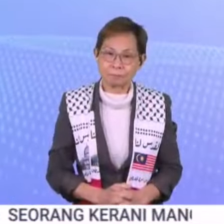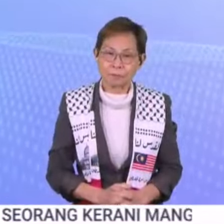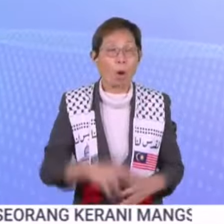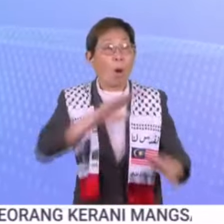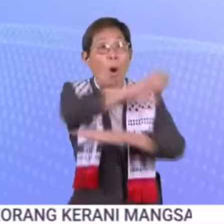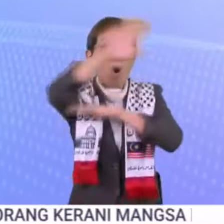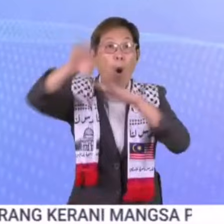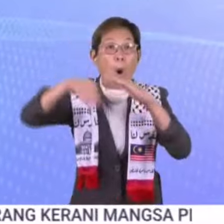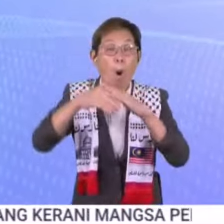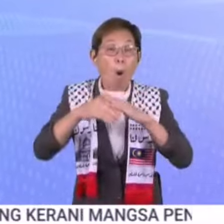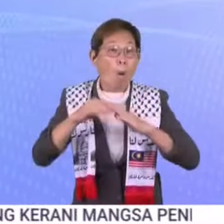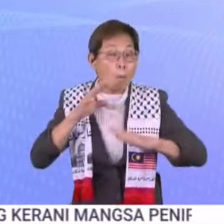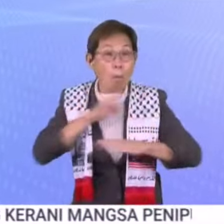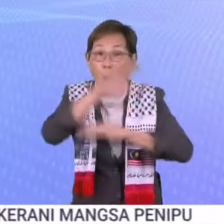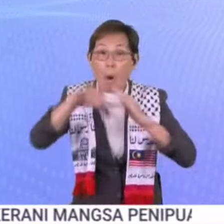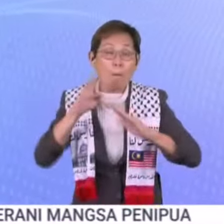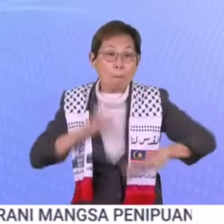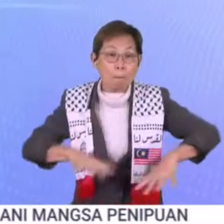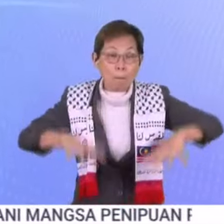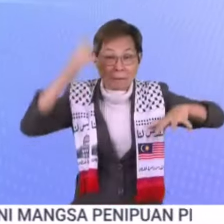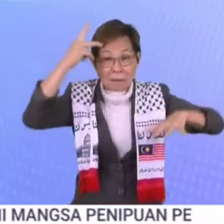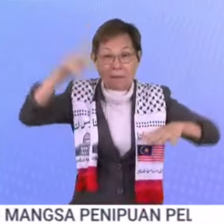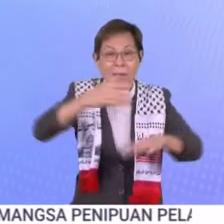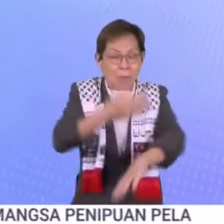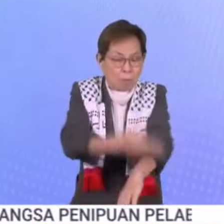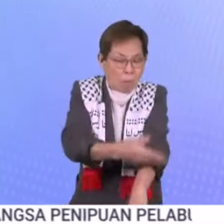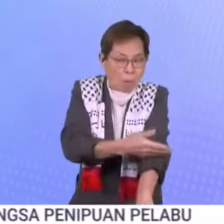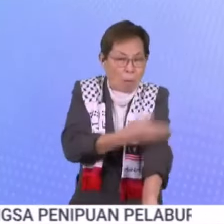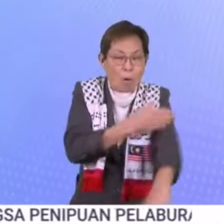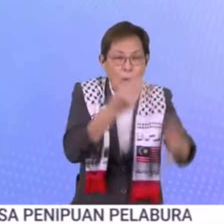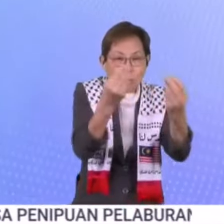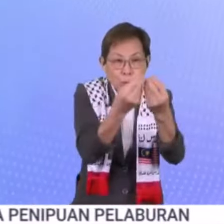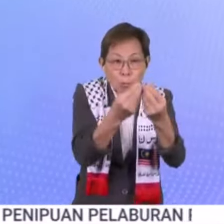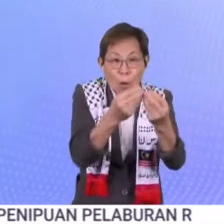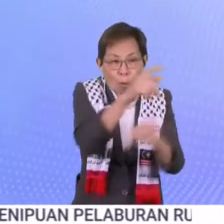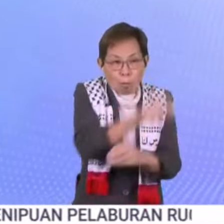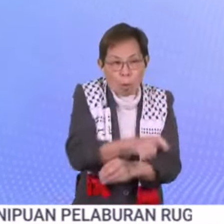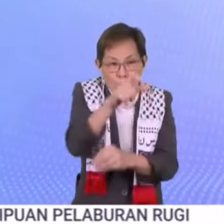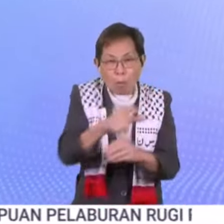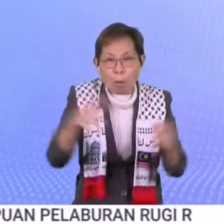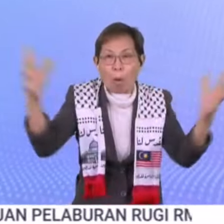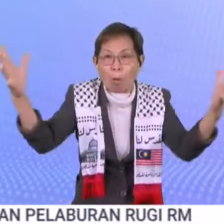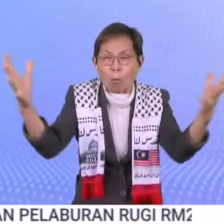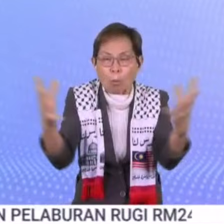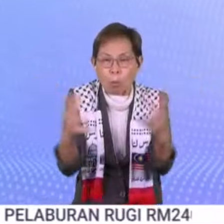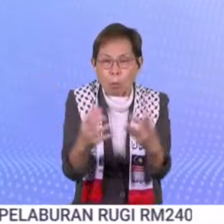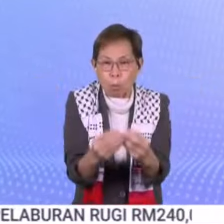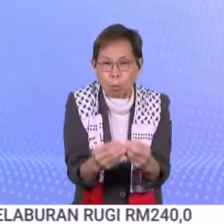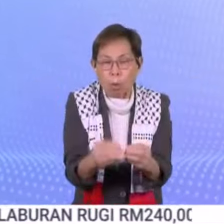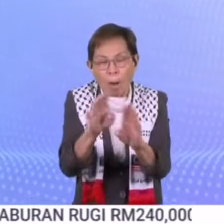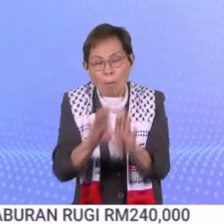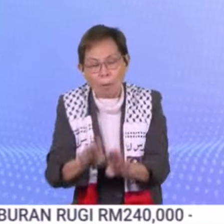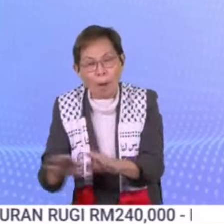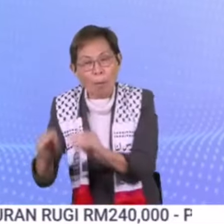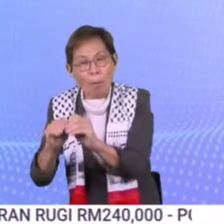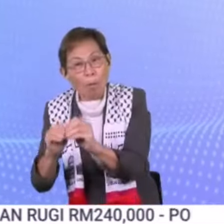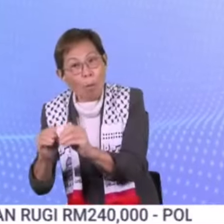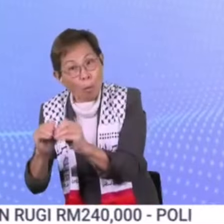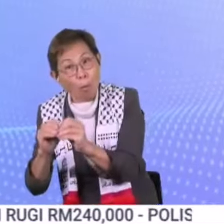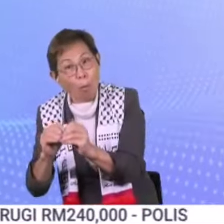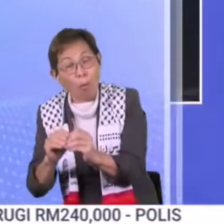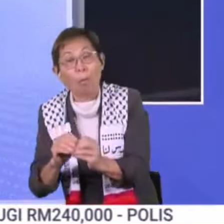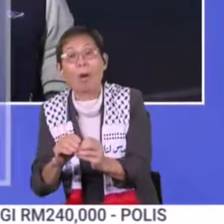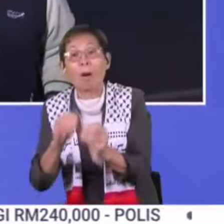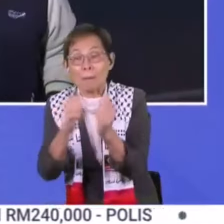Secara keseluruhannya, banjir di Kelantan semakin pulih dengan jumlah penduduk terjejas menunjukkan penurunan. Putaran lanjut bersama Atika Makhtar. Atika,